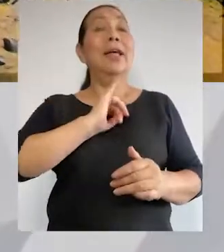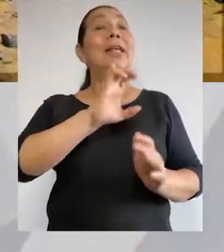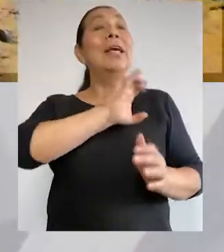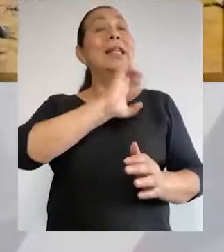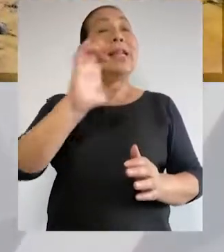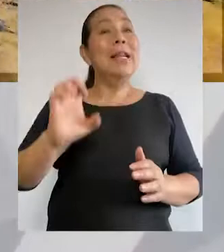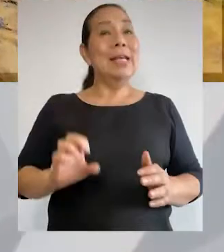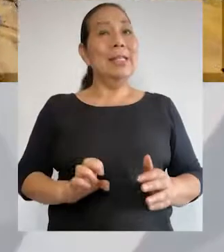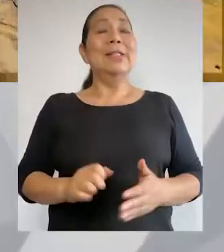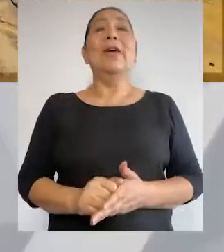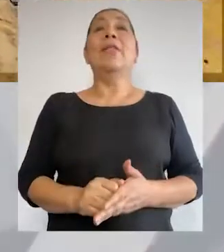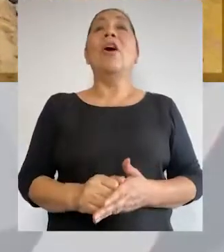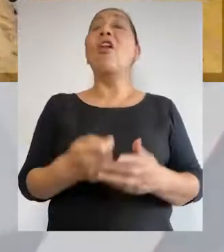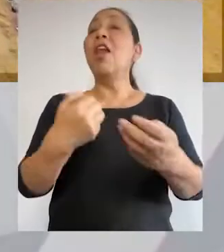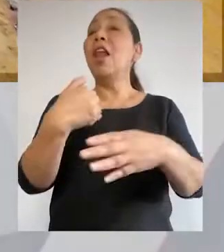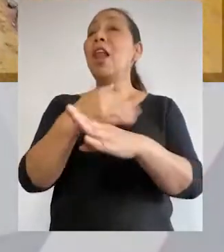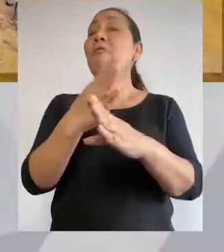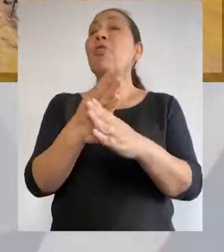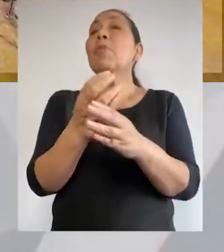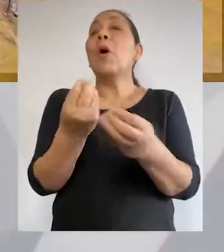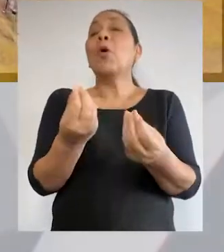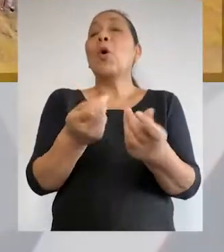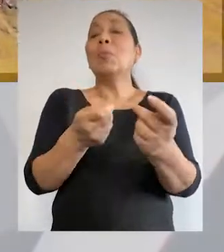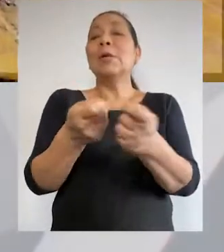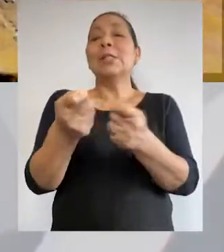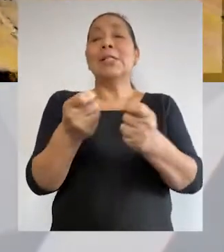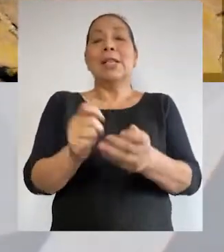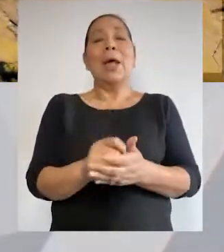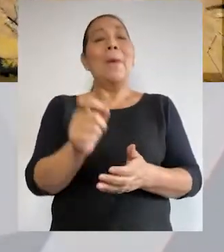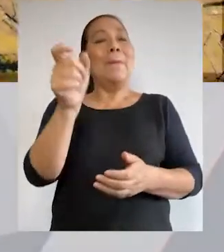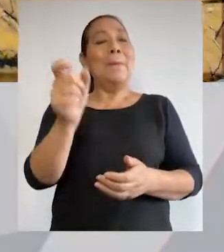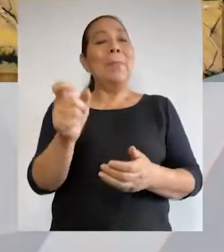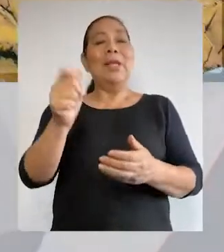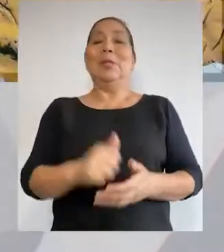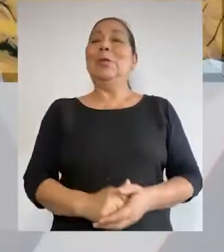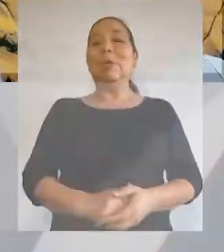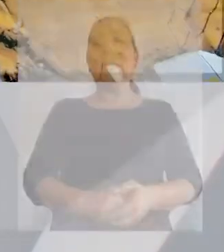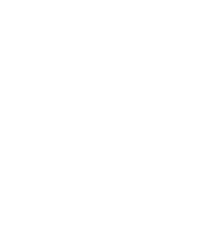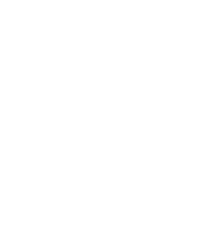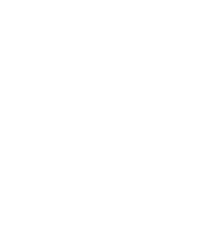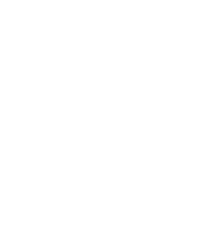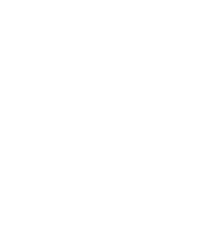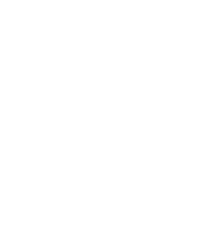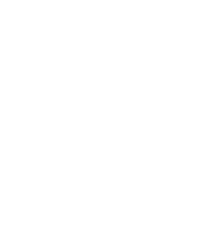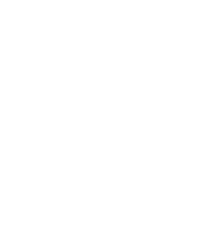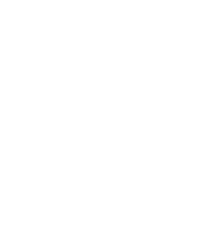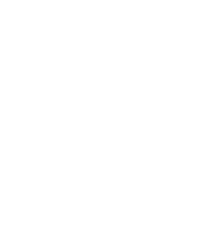llamkapakuqkunapas llaqtayuqkunata yanapananku llaqtawan tinkunakunankupaq.